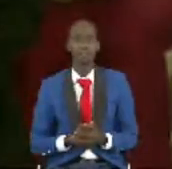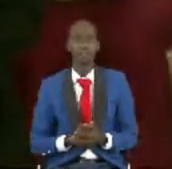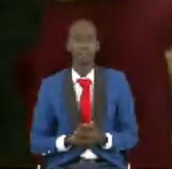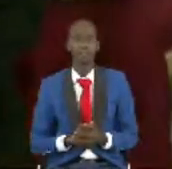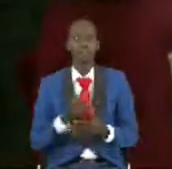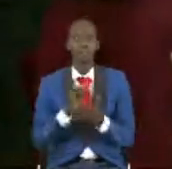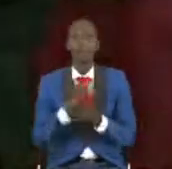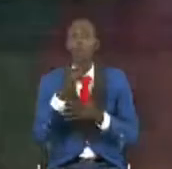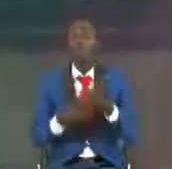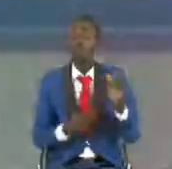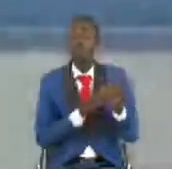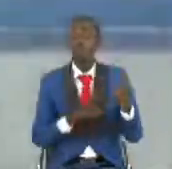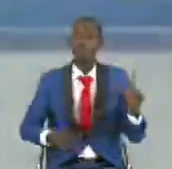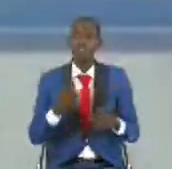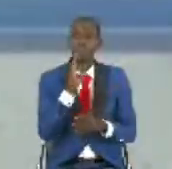C'est ce que le Seigneur dit.